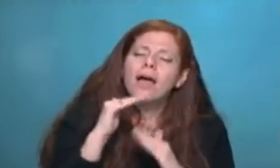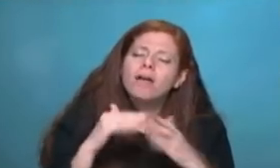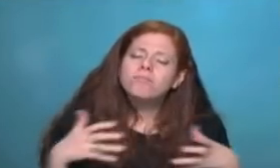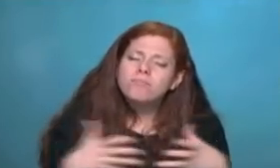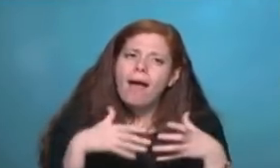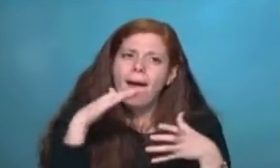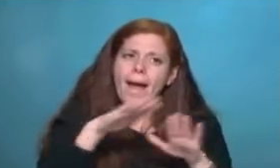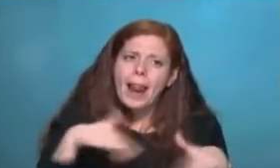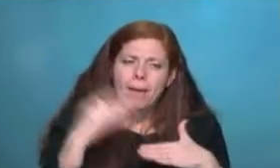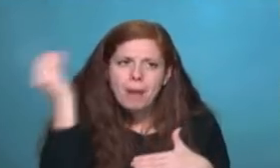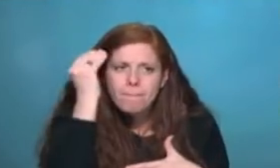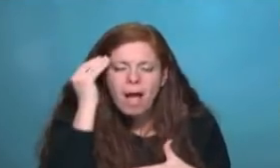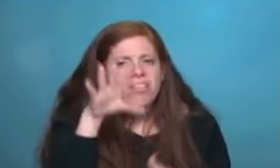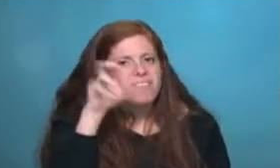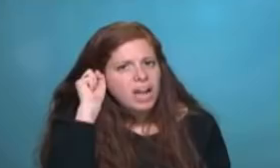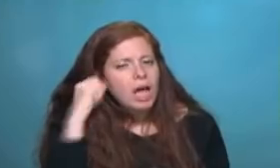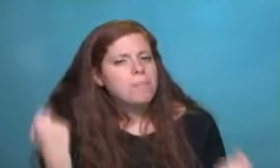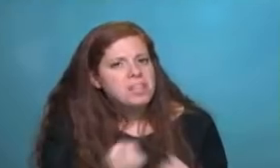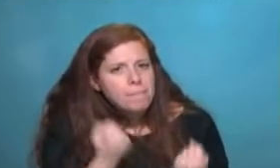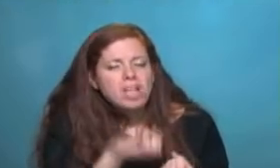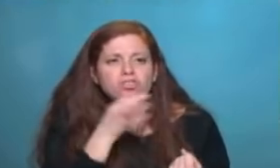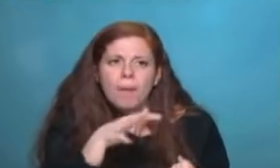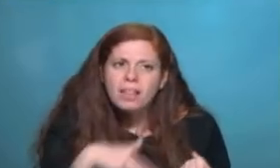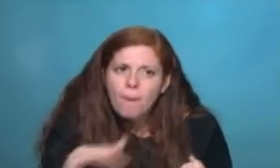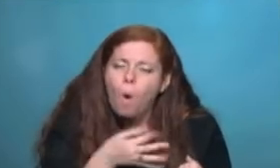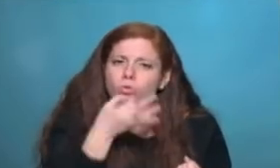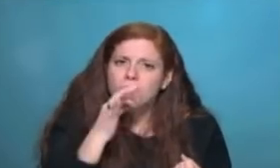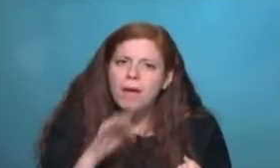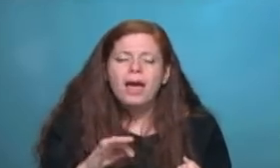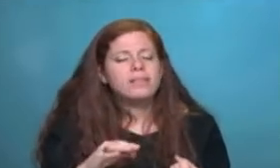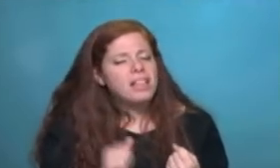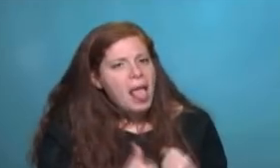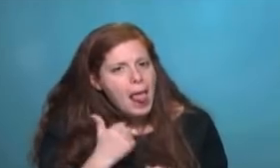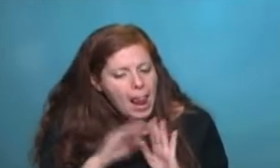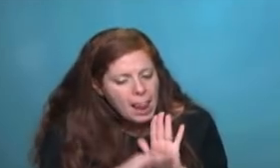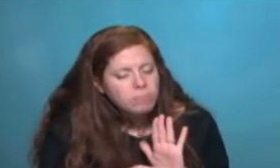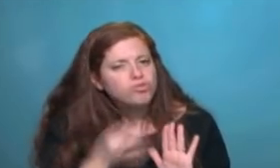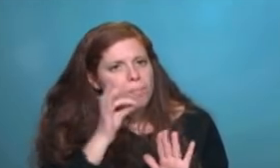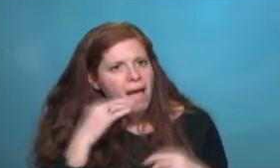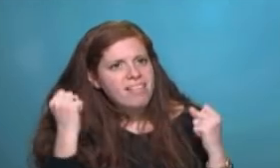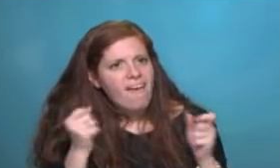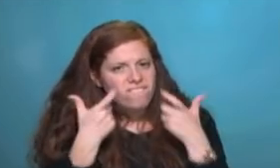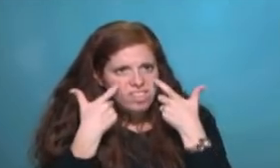התקדם, התאמן, שיפר את המערכות, שיפר את הנהלים, שיפר את מעגלי האבטחה.